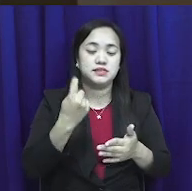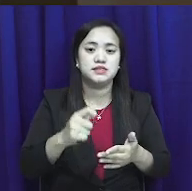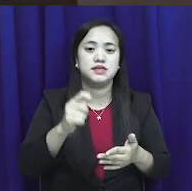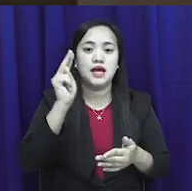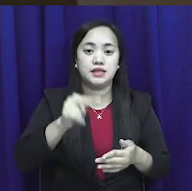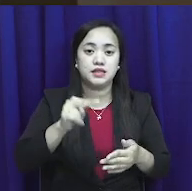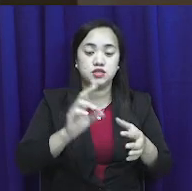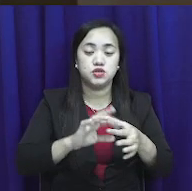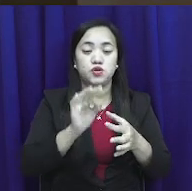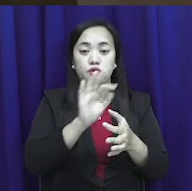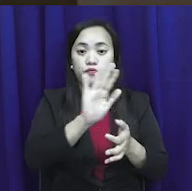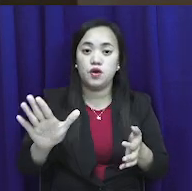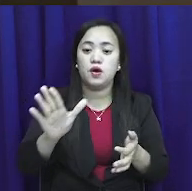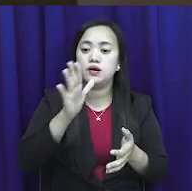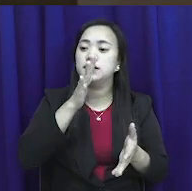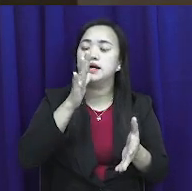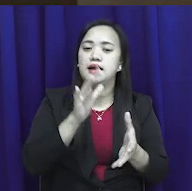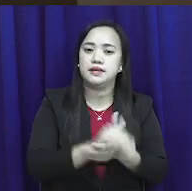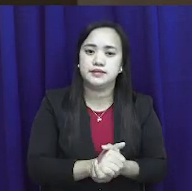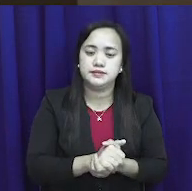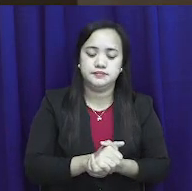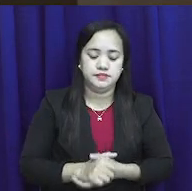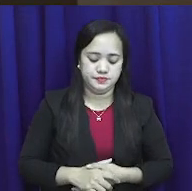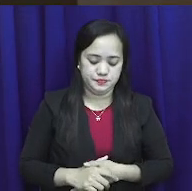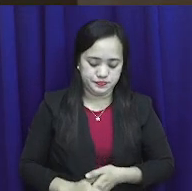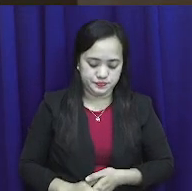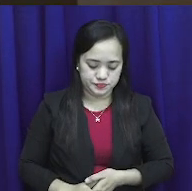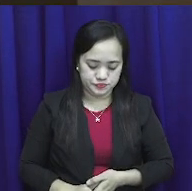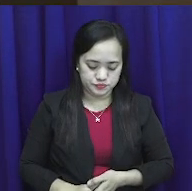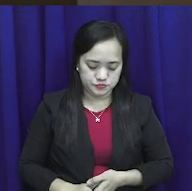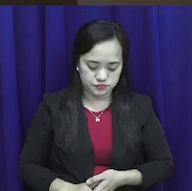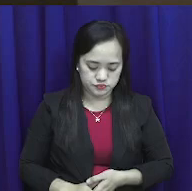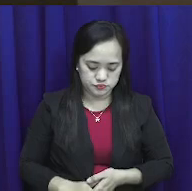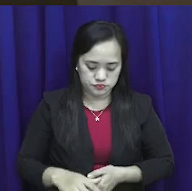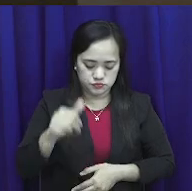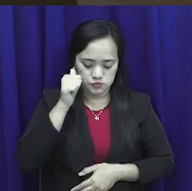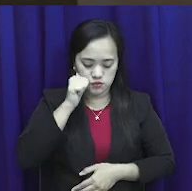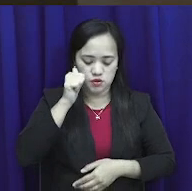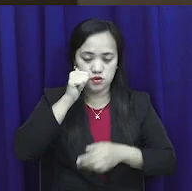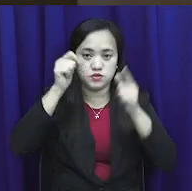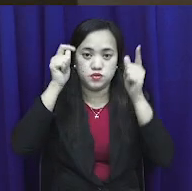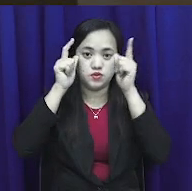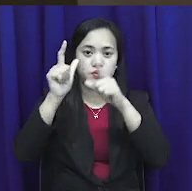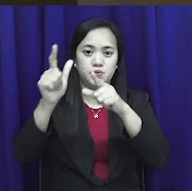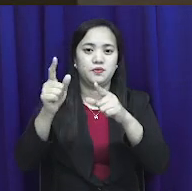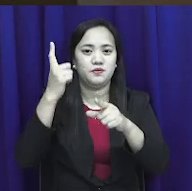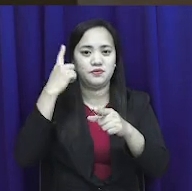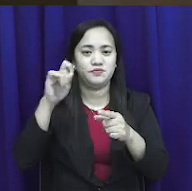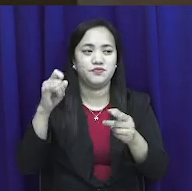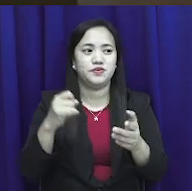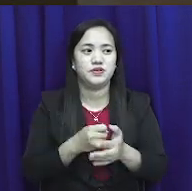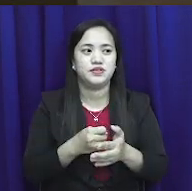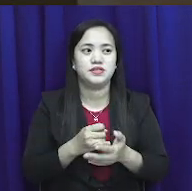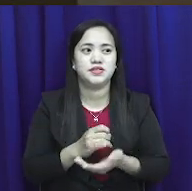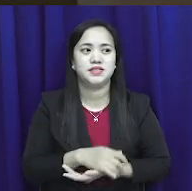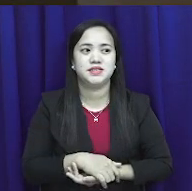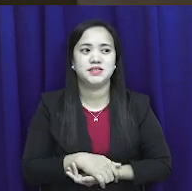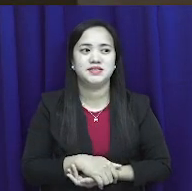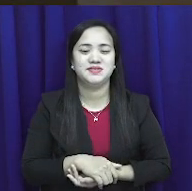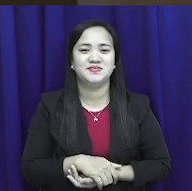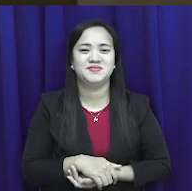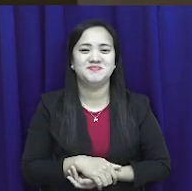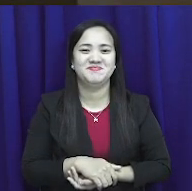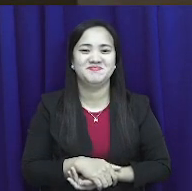ako Yun nga ano nanonood diyan si Ma'am yangang h ko pa pala nabat Hello babe ah pagka parang hindi nagkita kanina